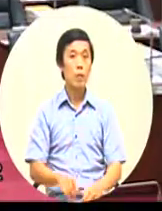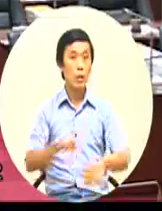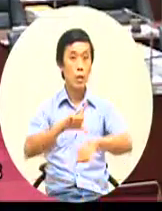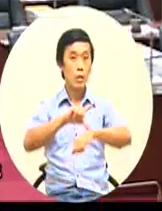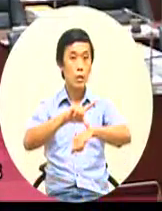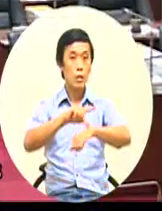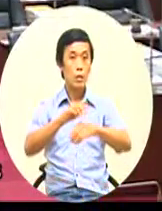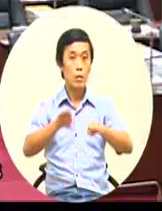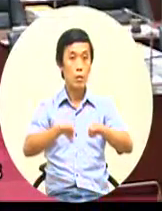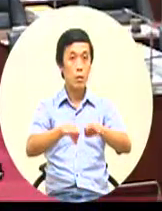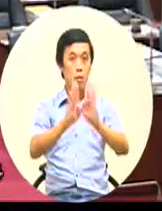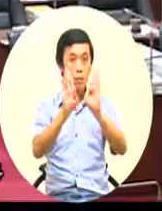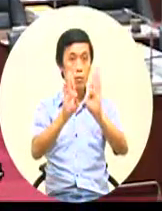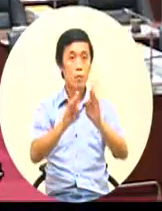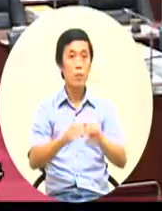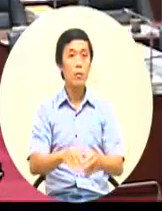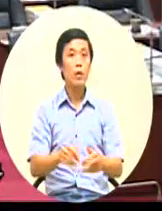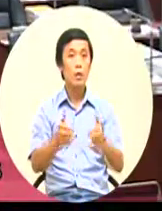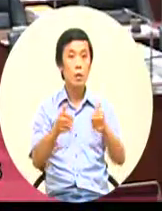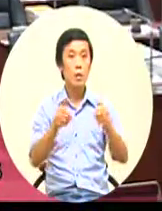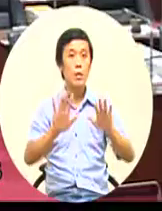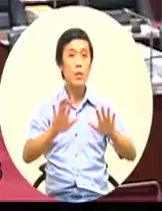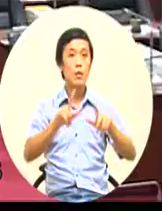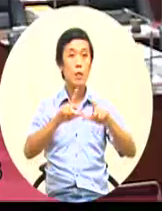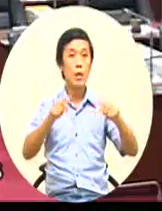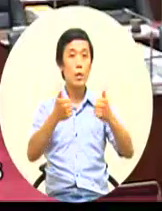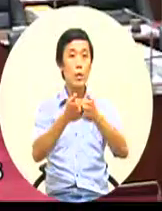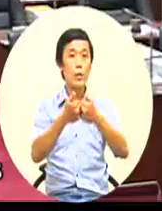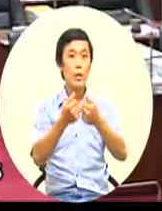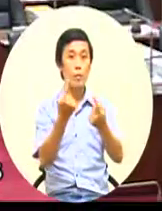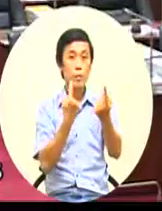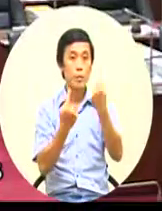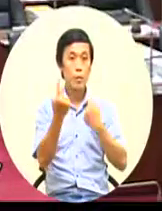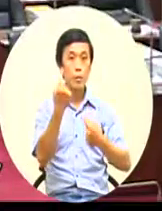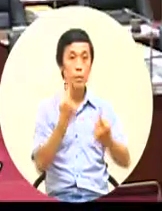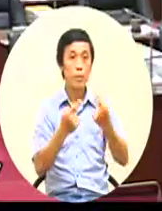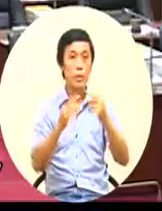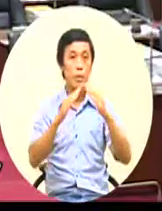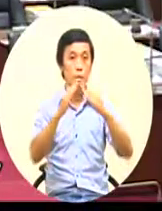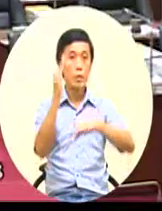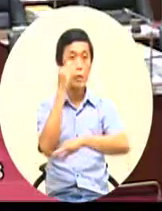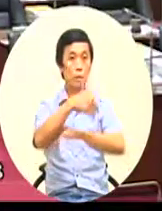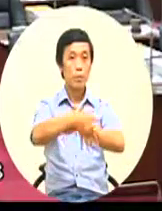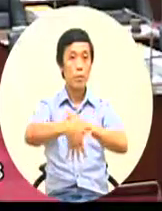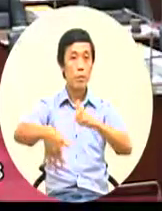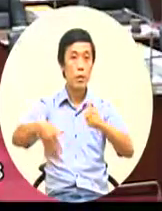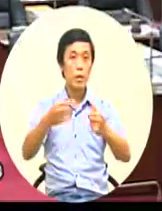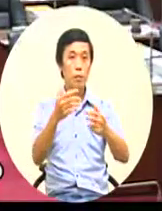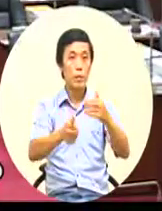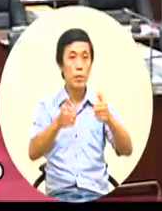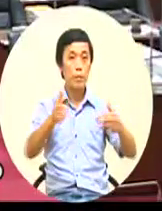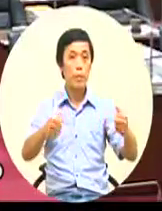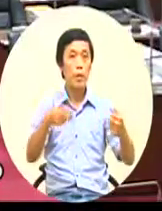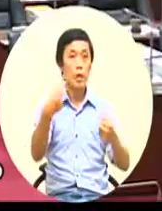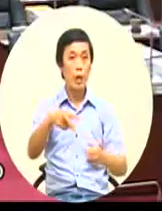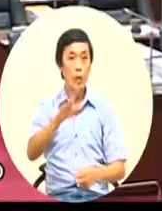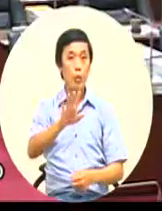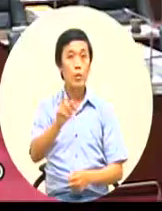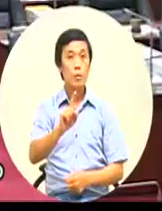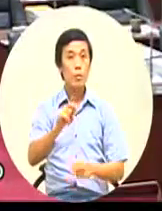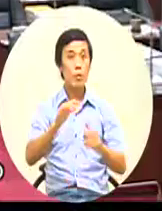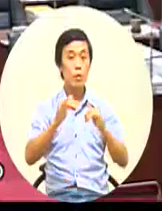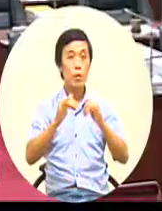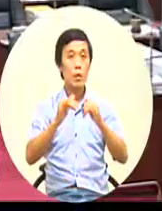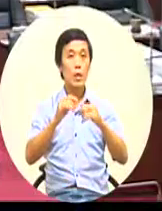始。 谢谢，谢谢今天大会所有的出席的市府团人，还有我们今天有很多的民间